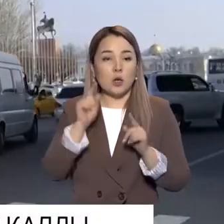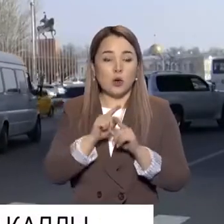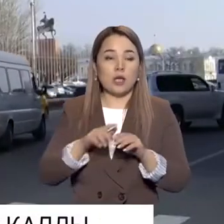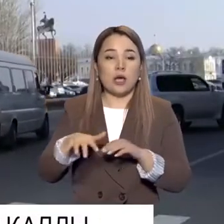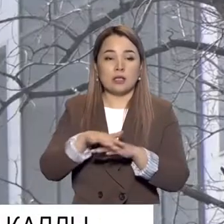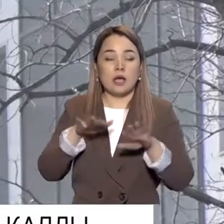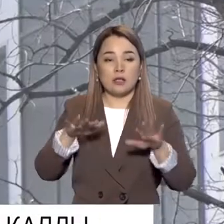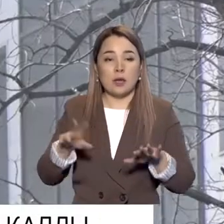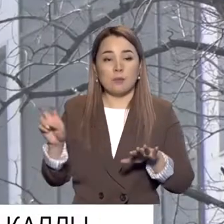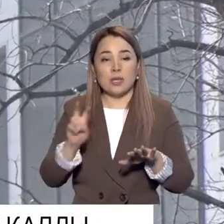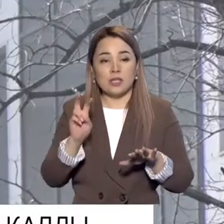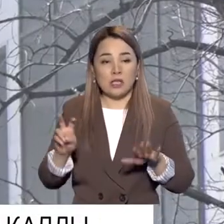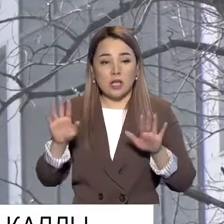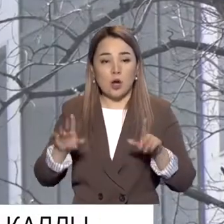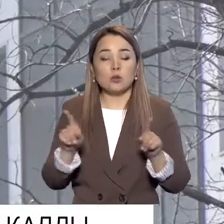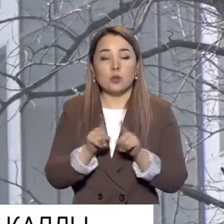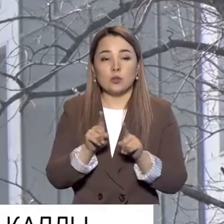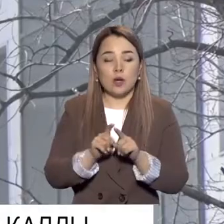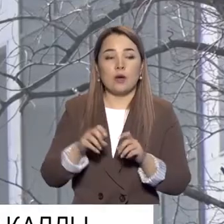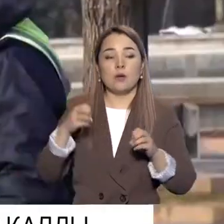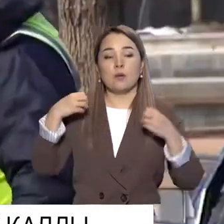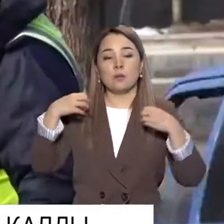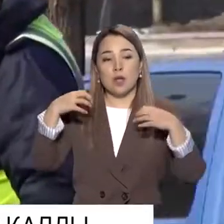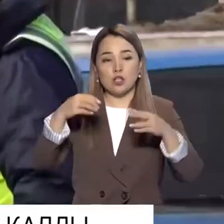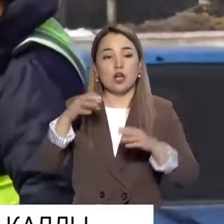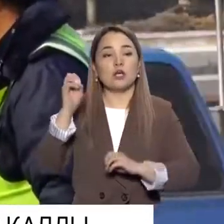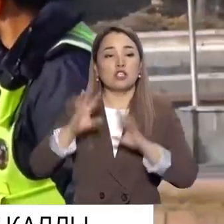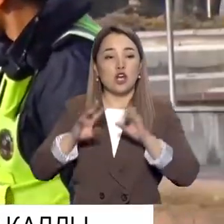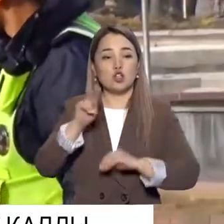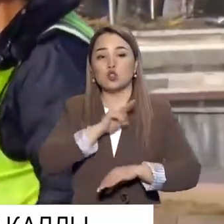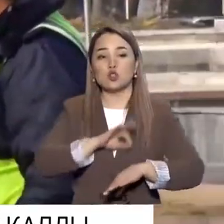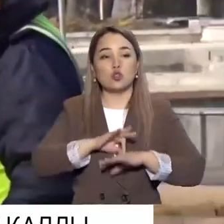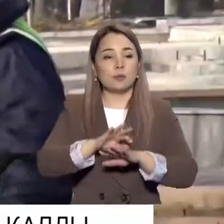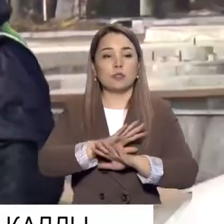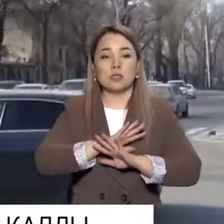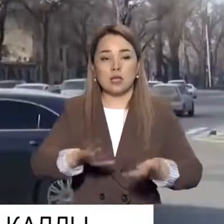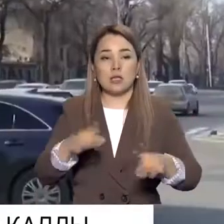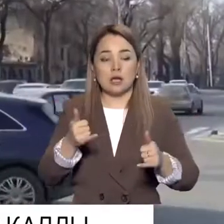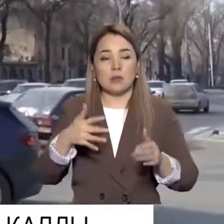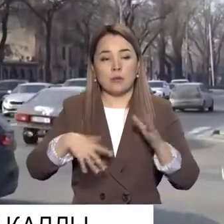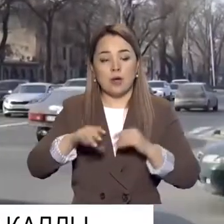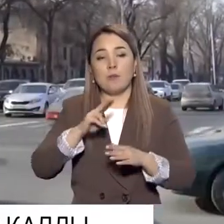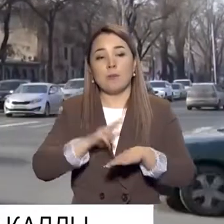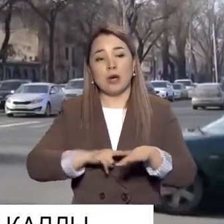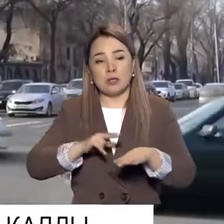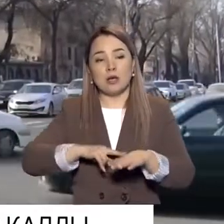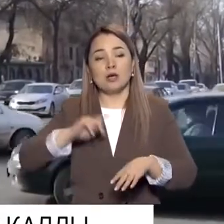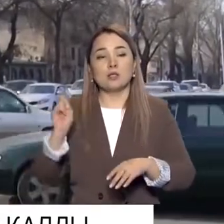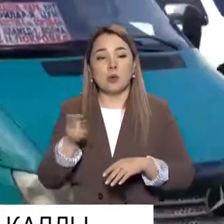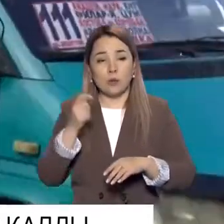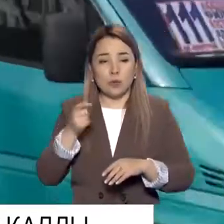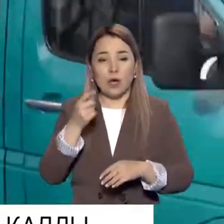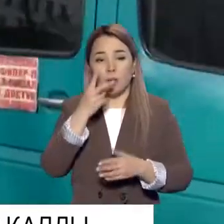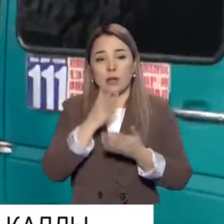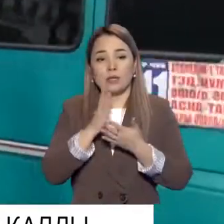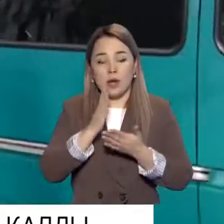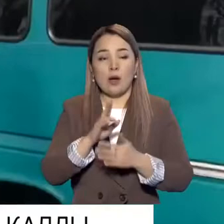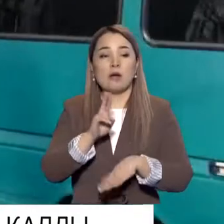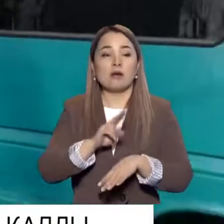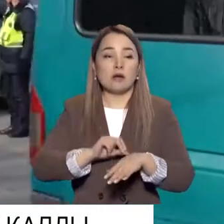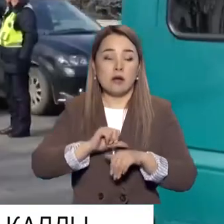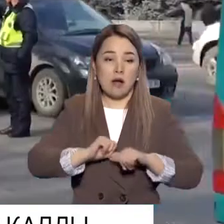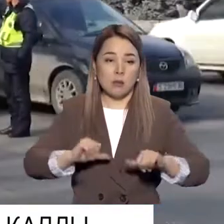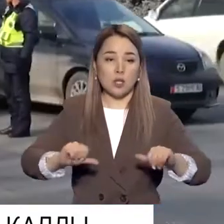болмаған. Салдарынан Бішкек көшелерінде бағдаршамдар істемей, жол қозғалысын полиция қызметкерлері реттеген. Қазір осы мәселе бойынша арнайы комиссия құрылып,